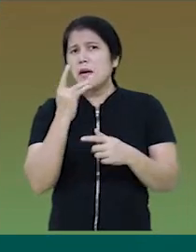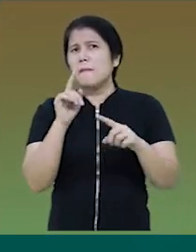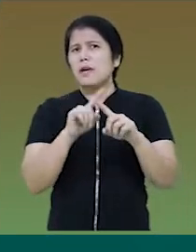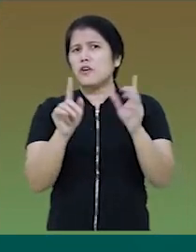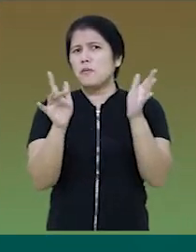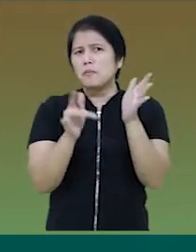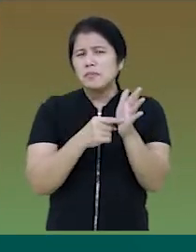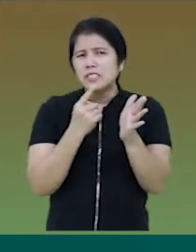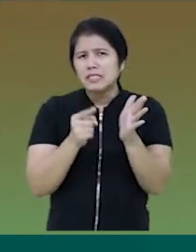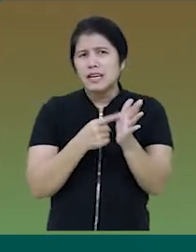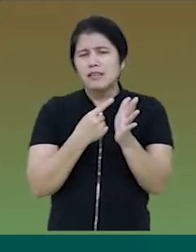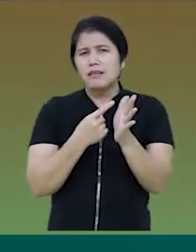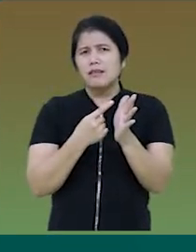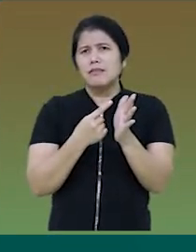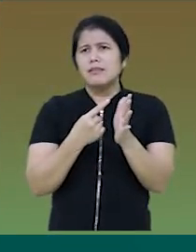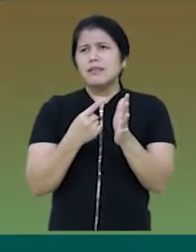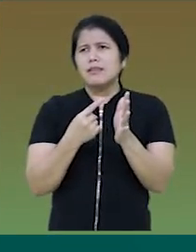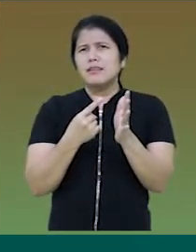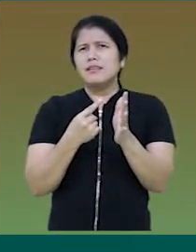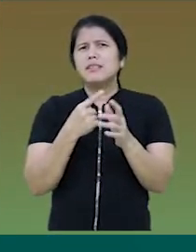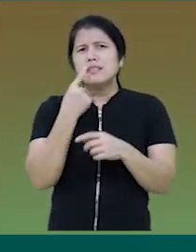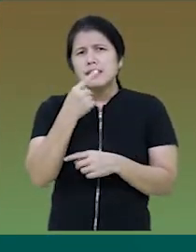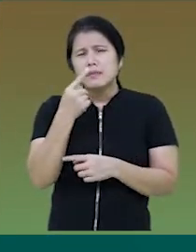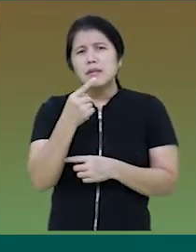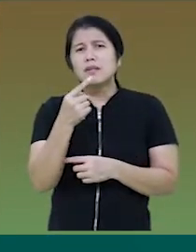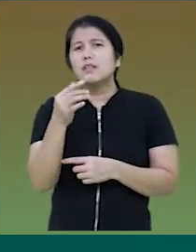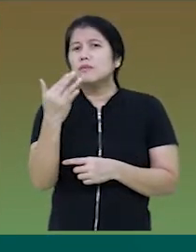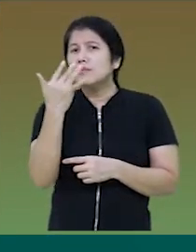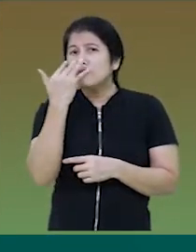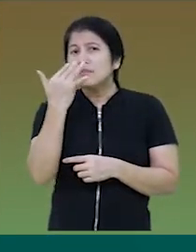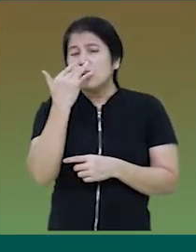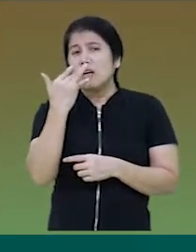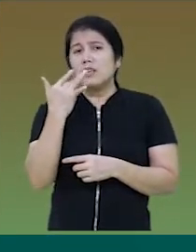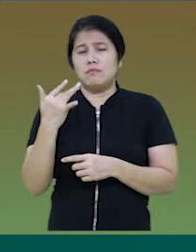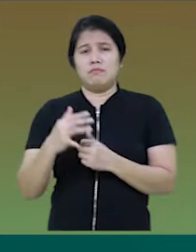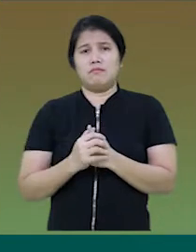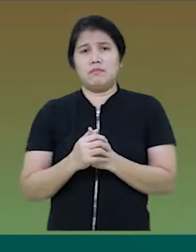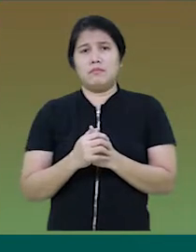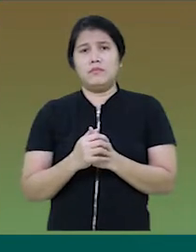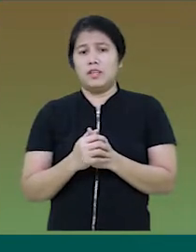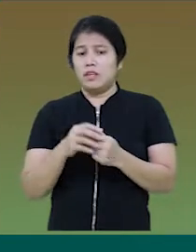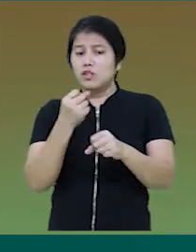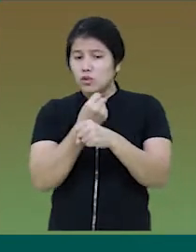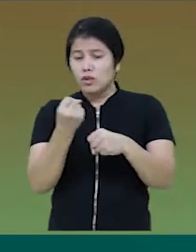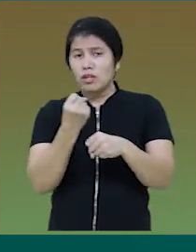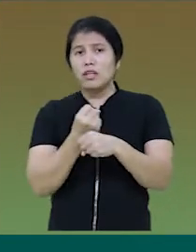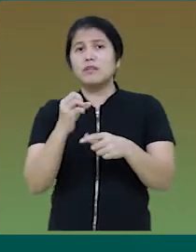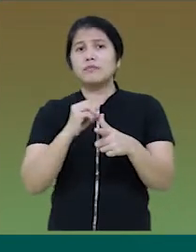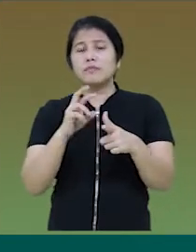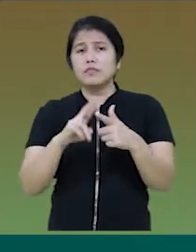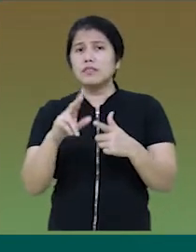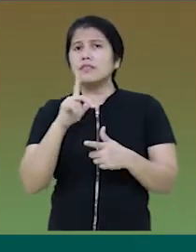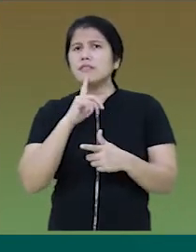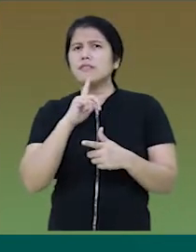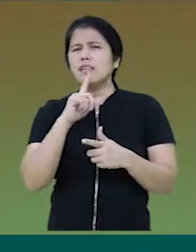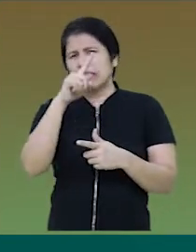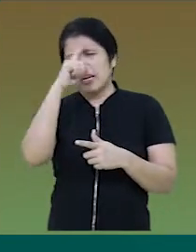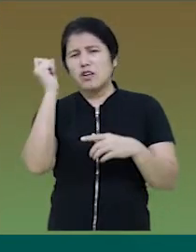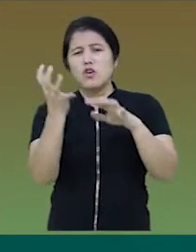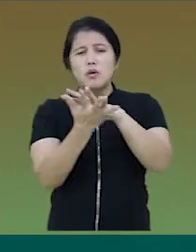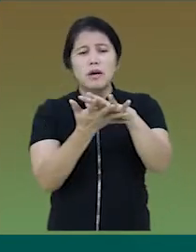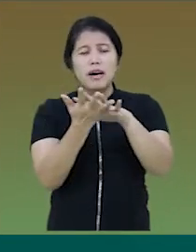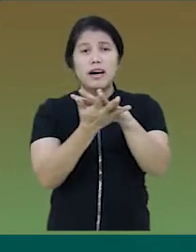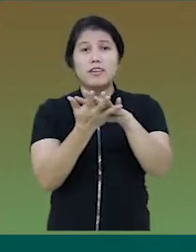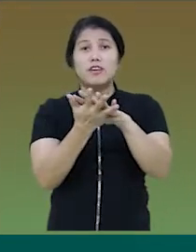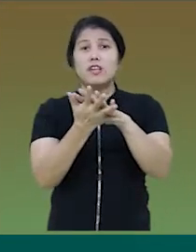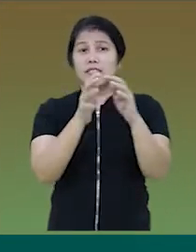Ngunit minsan, matutukoy natin ang amoy ng ibang bagay na solid o liquid sa paligid dahil humahalo ito sa